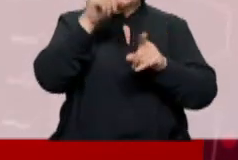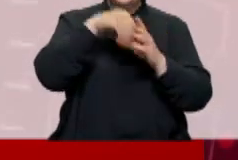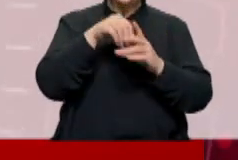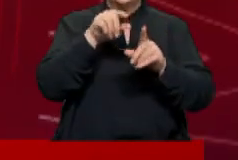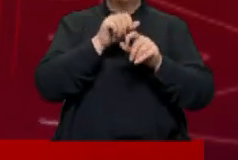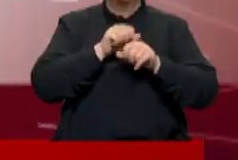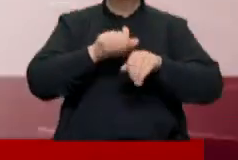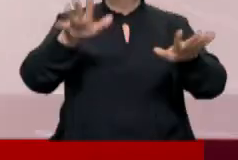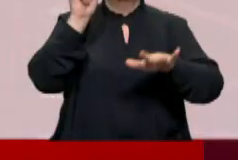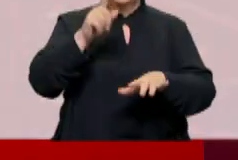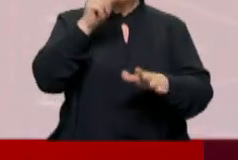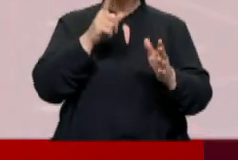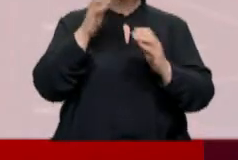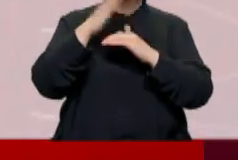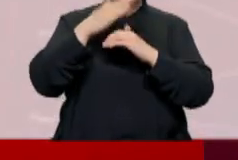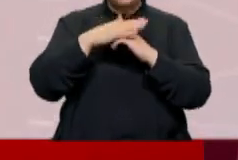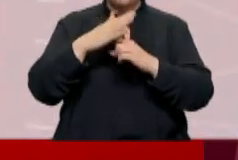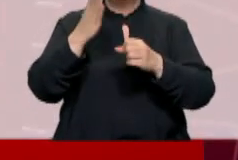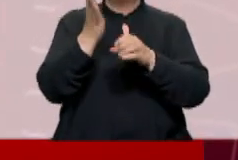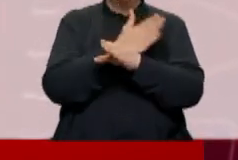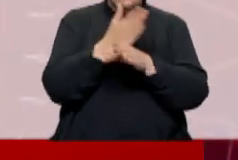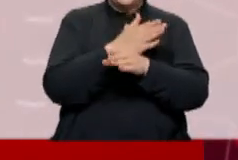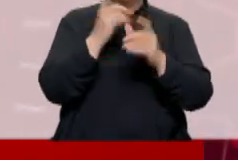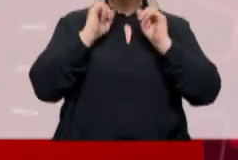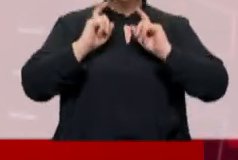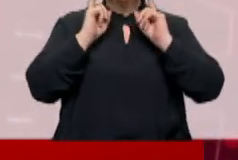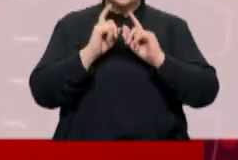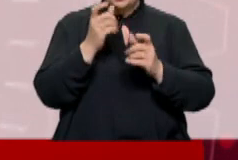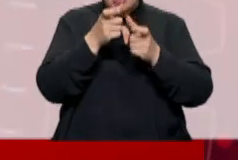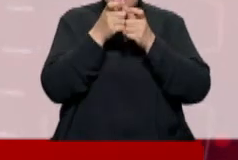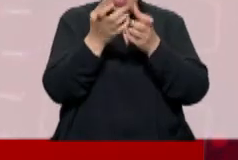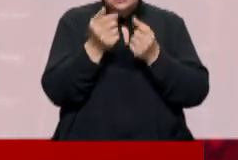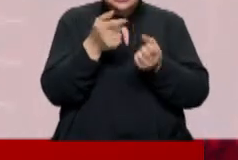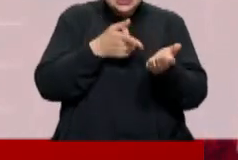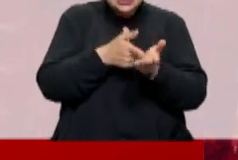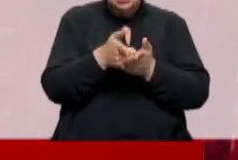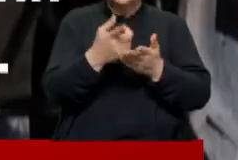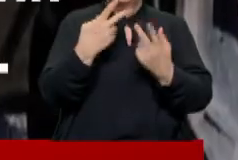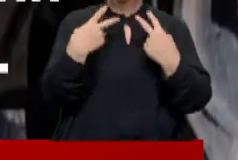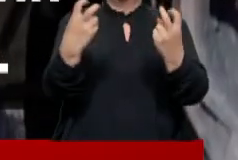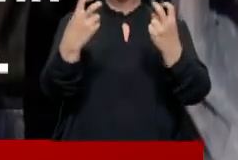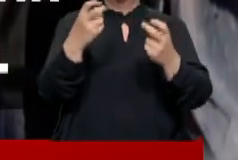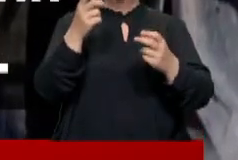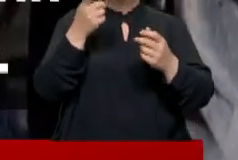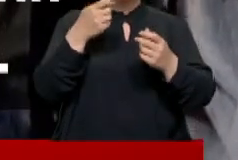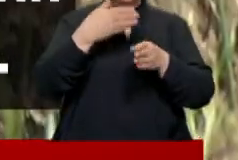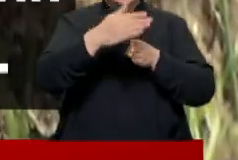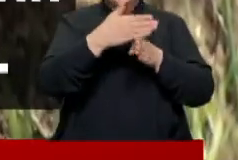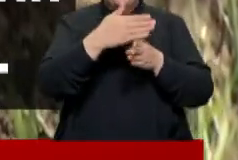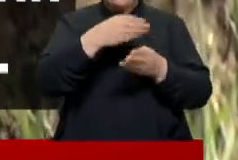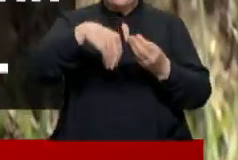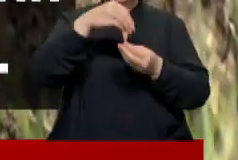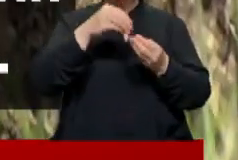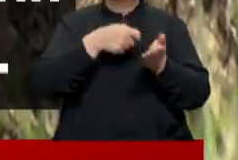ilana konuldu. Önce traktörü, sonra ekipmanı icralık olan çiftçi ekmeğini kazandığı tarlasından da oldu. Yapılandırmada